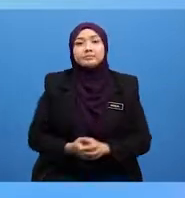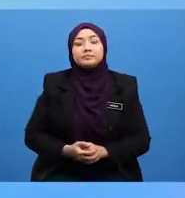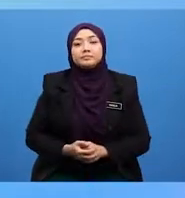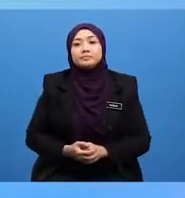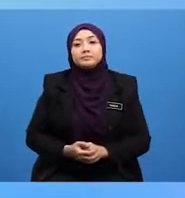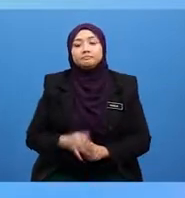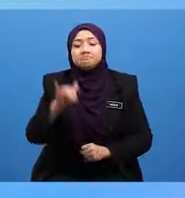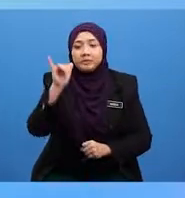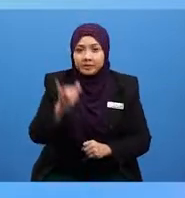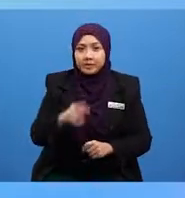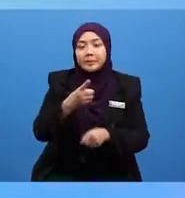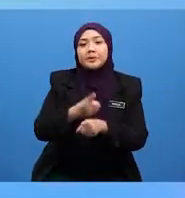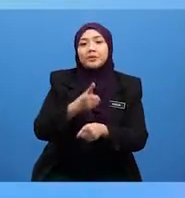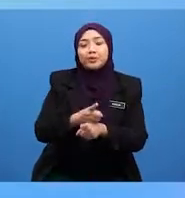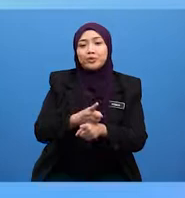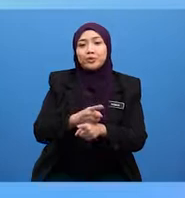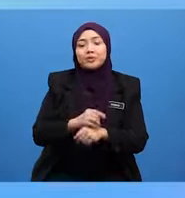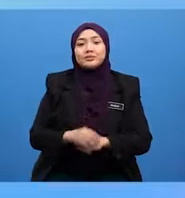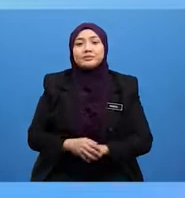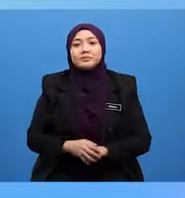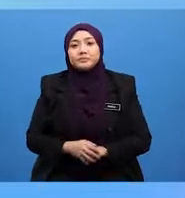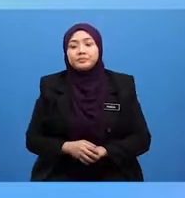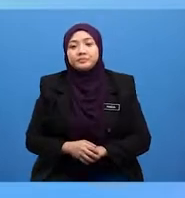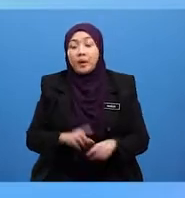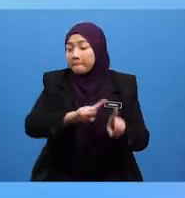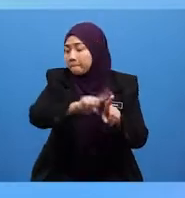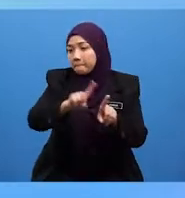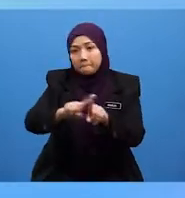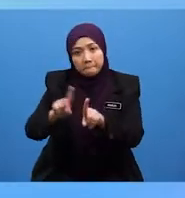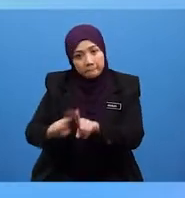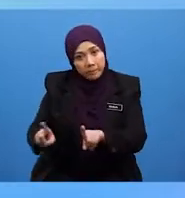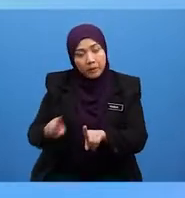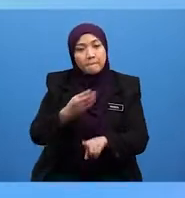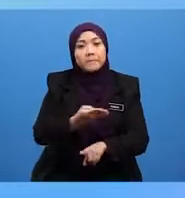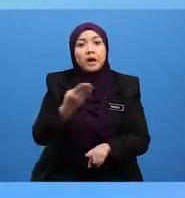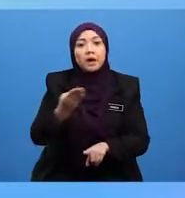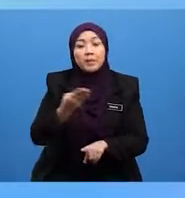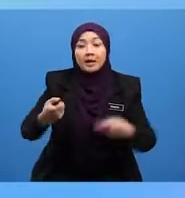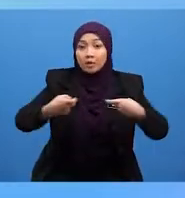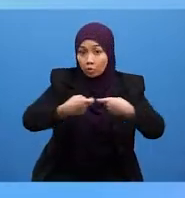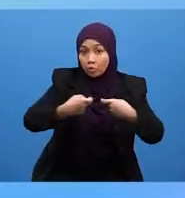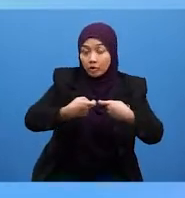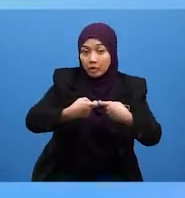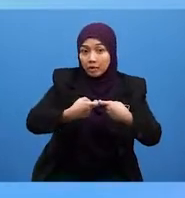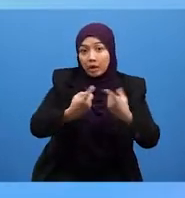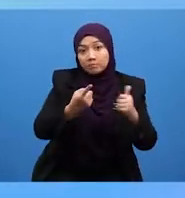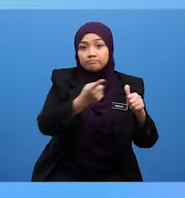Ya, betul jawapan yang diberikan. Pelbagai barangan elektronik